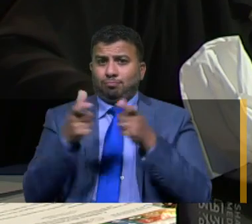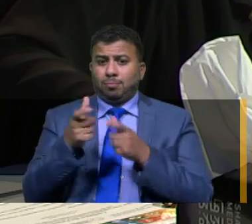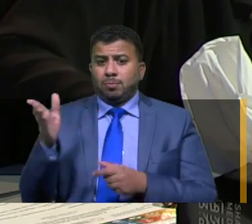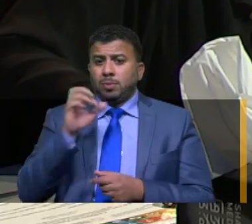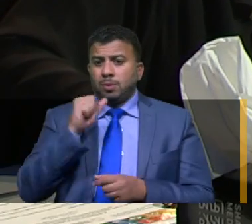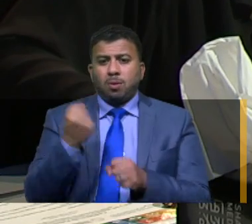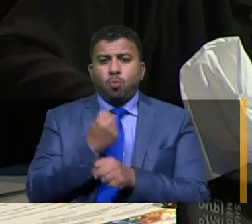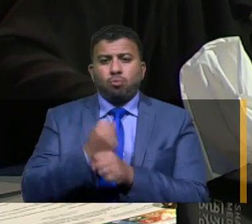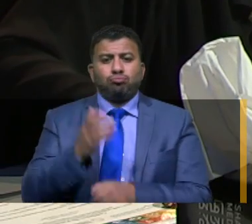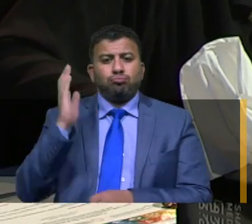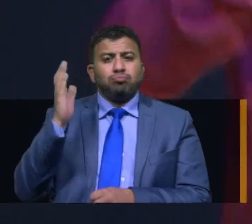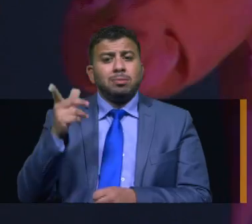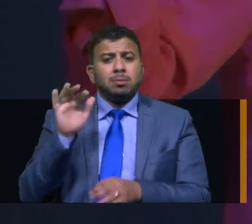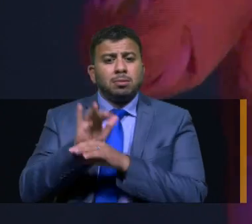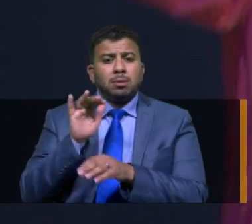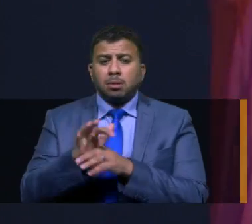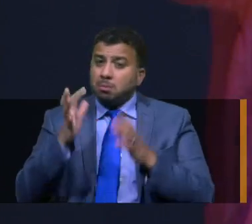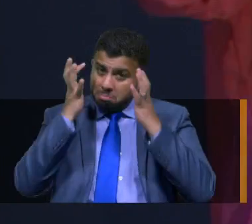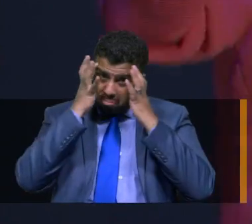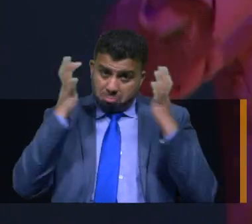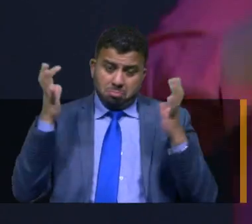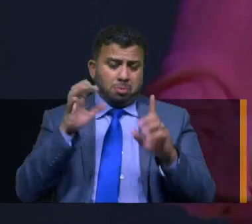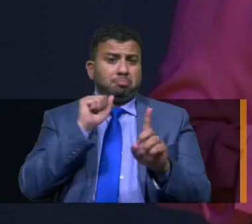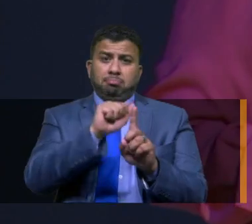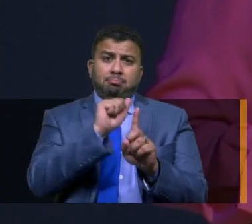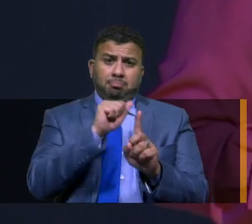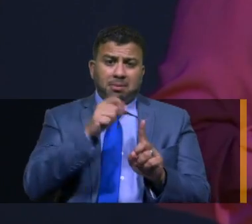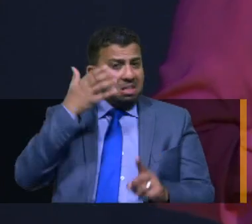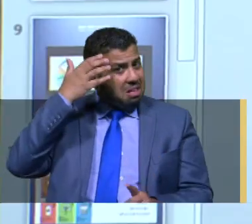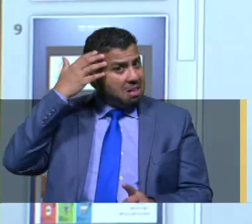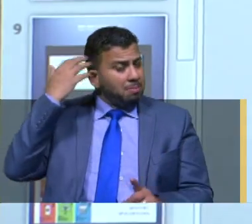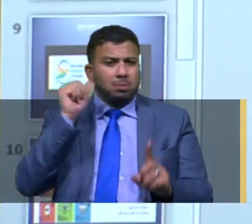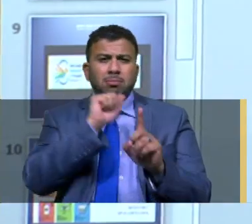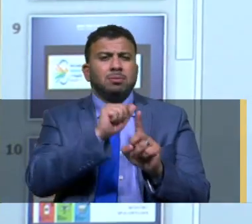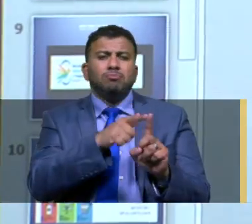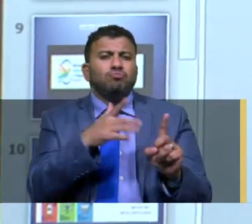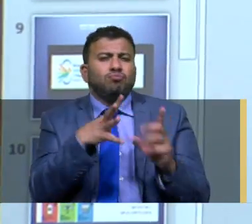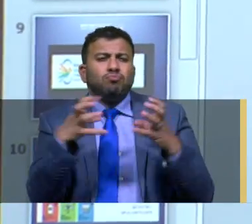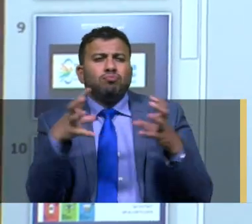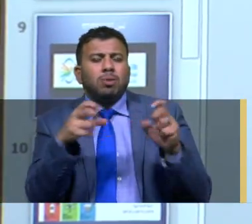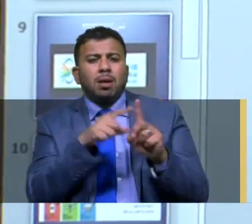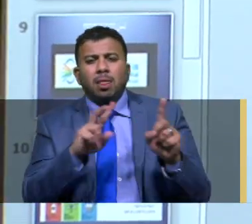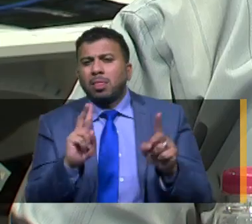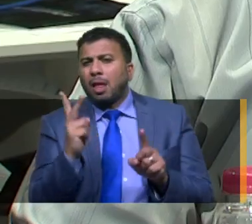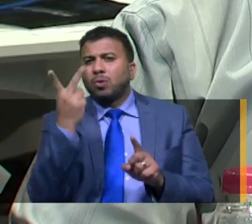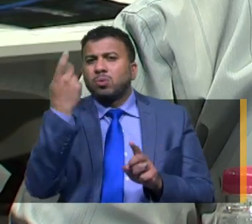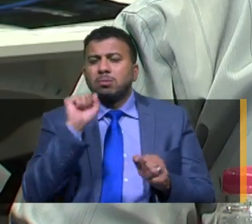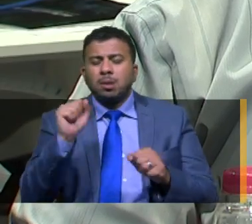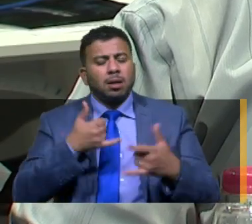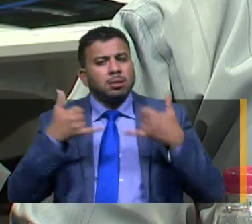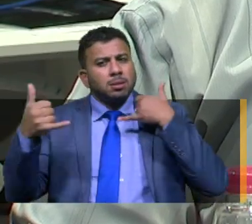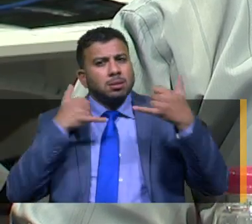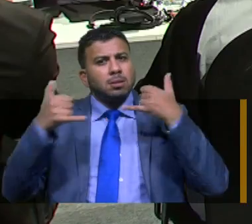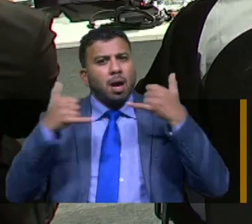أقيمت ورش عمل قدمها نخبة من المتخصصين والخبراء فيما يتعلق بتطوير آليات الاتصال